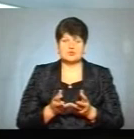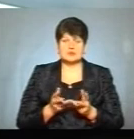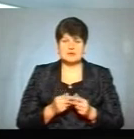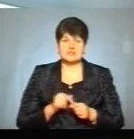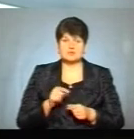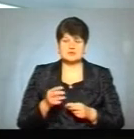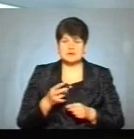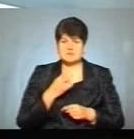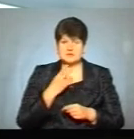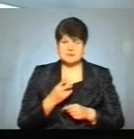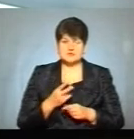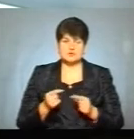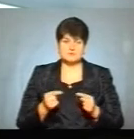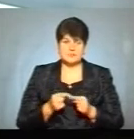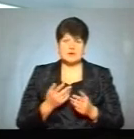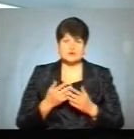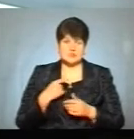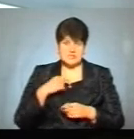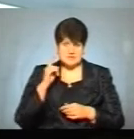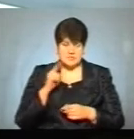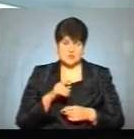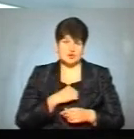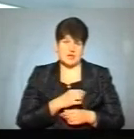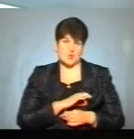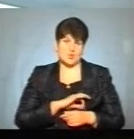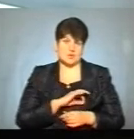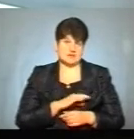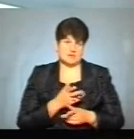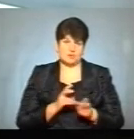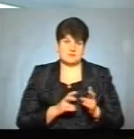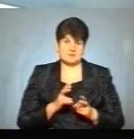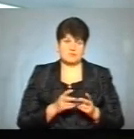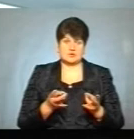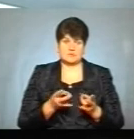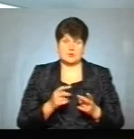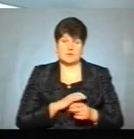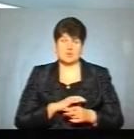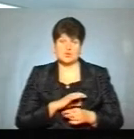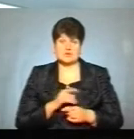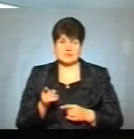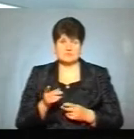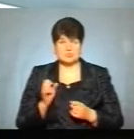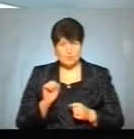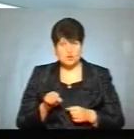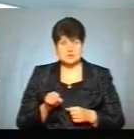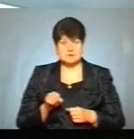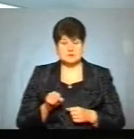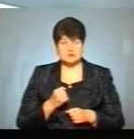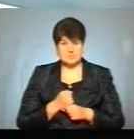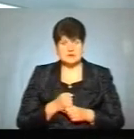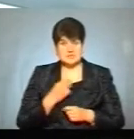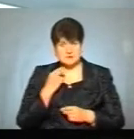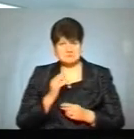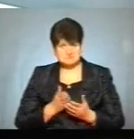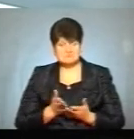треба дивитись точечно, розумієте, якщо я знаю, що я юрист, але в якомусь підприємстві потрібно юриста, ну, мабуть, варто робити крок